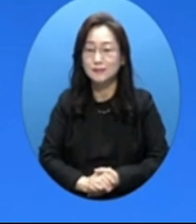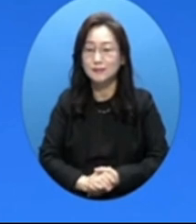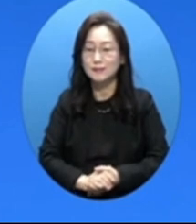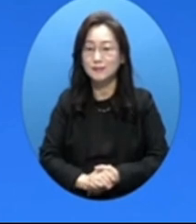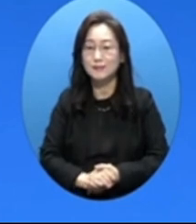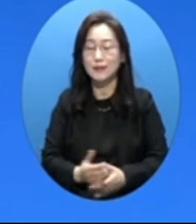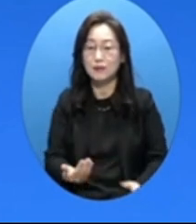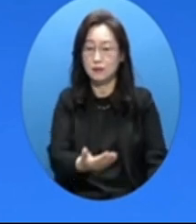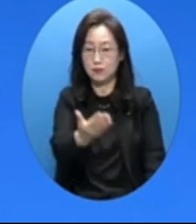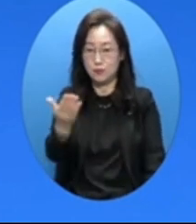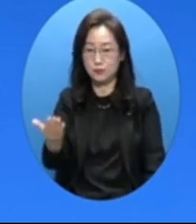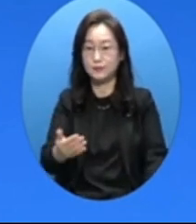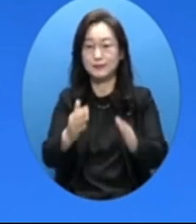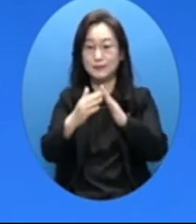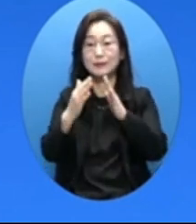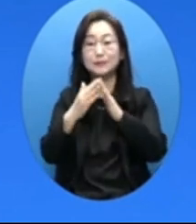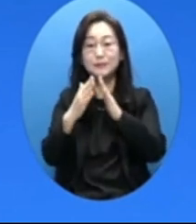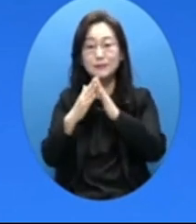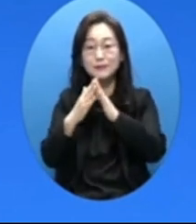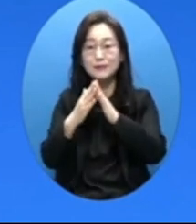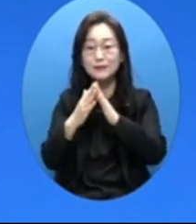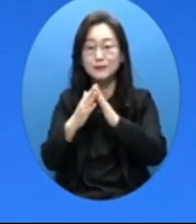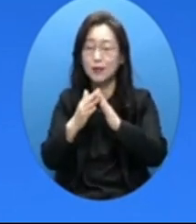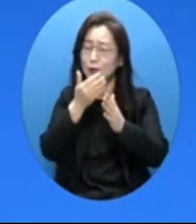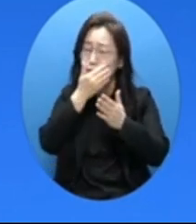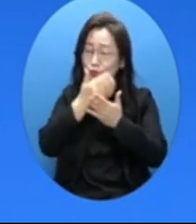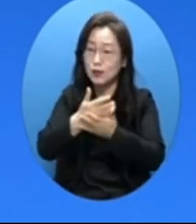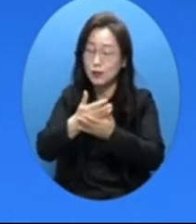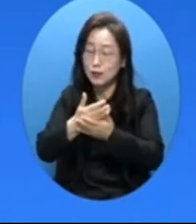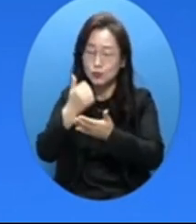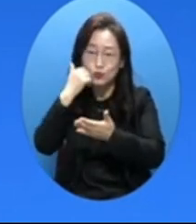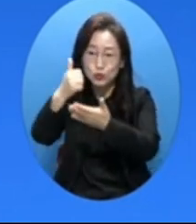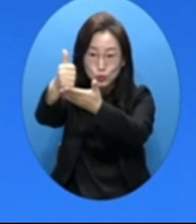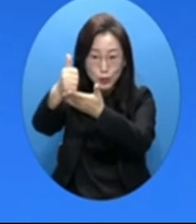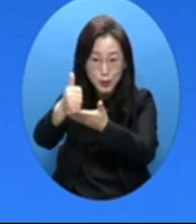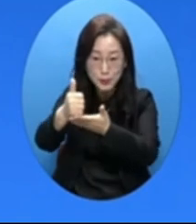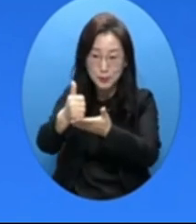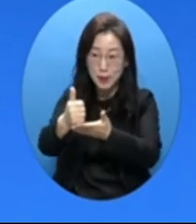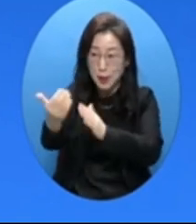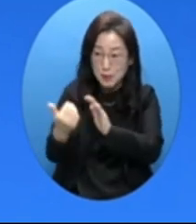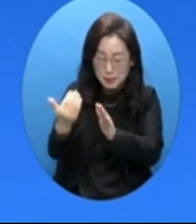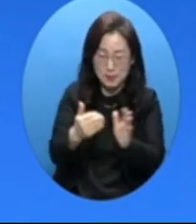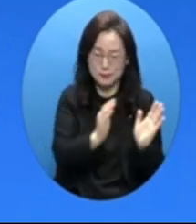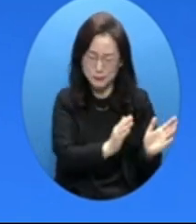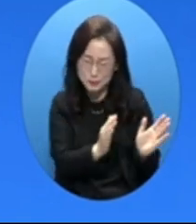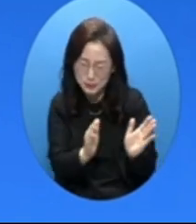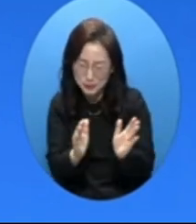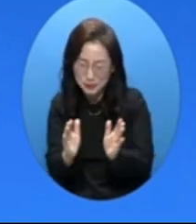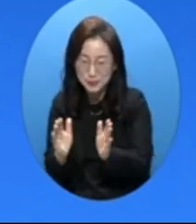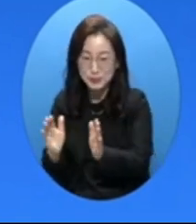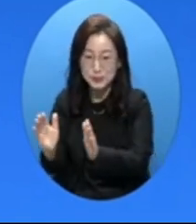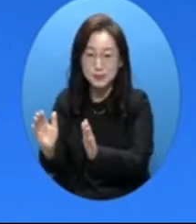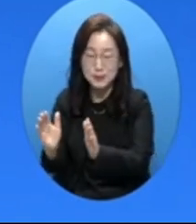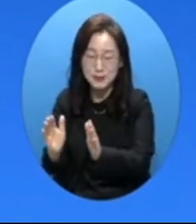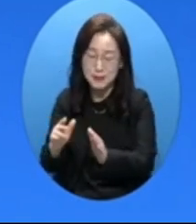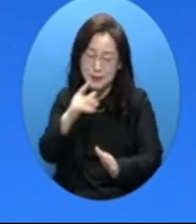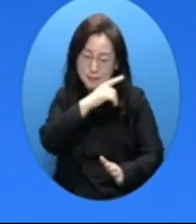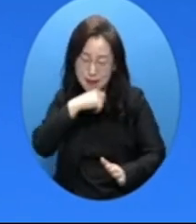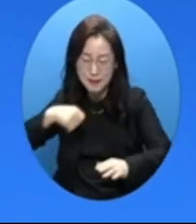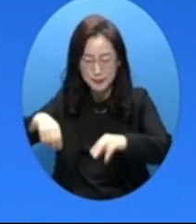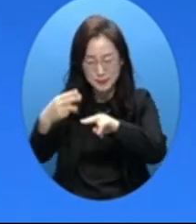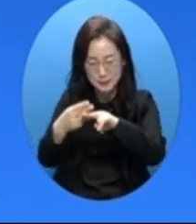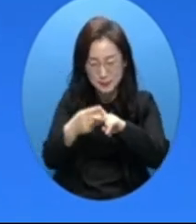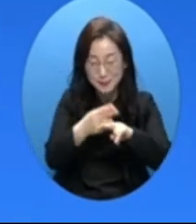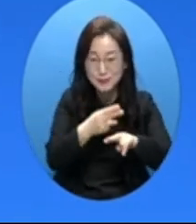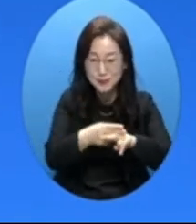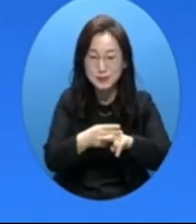여러분 집에 귀한 손님이 온다고 하면 손님 맞을 준비를 하고 손님을 위해서 맛있는 음식도 준비하고